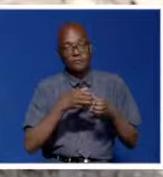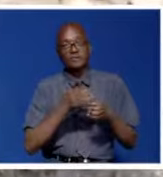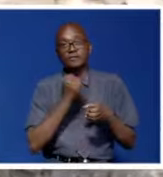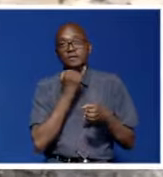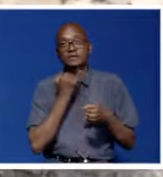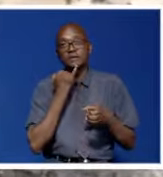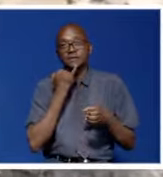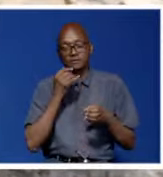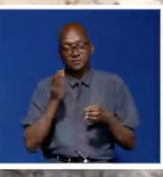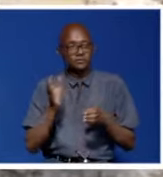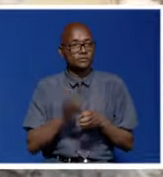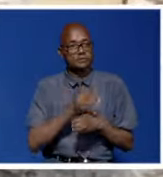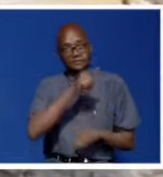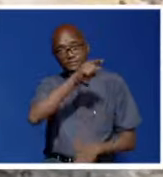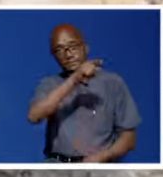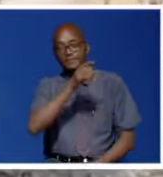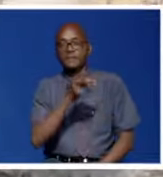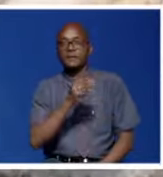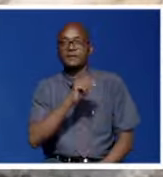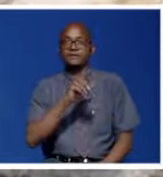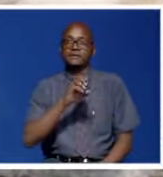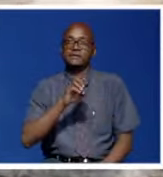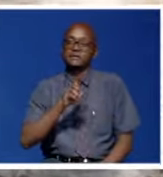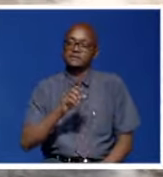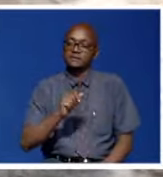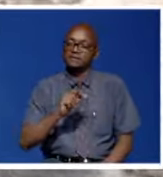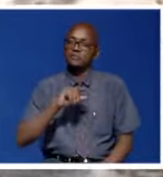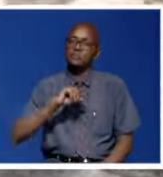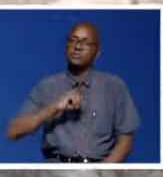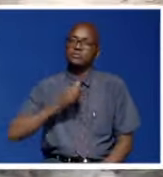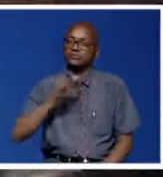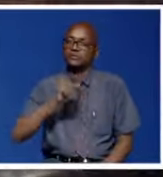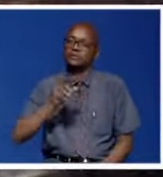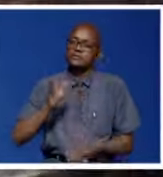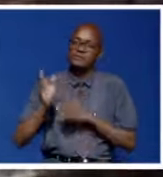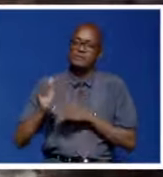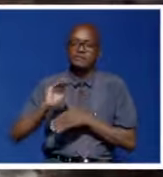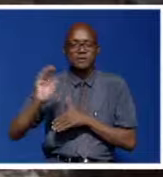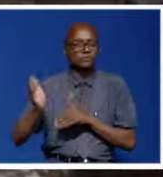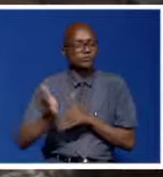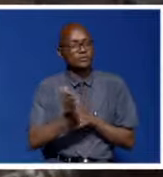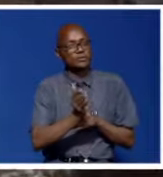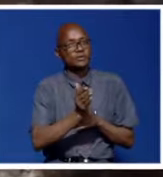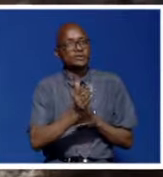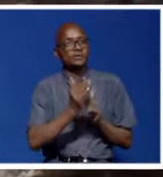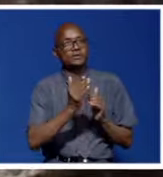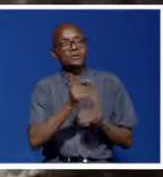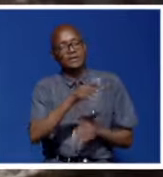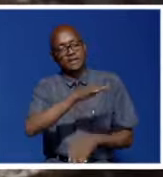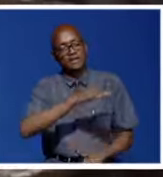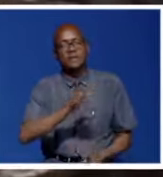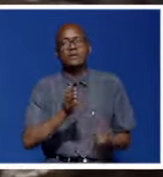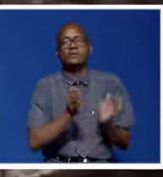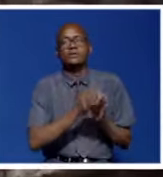kutoka Gaza na kuruhusu watu waliokimbia makazi yao kurejea nyumbani katika eneo hilo dogo lenye watu wengi zaidi. Israeli yenyewe